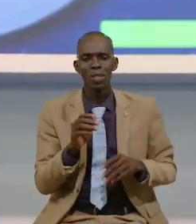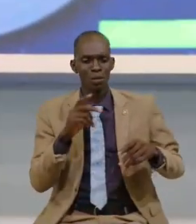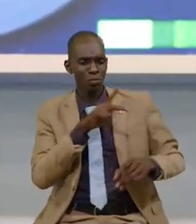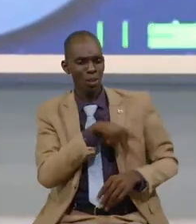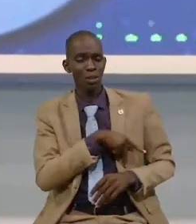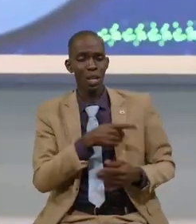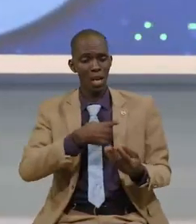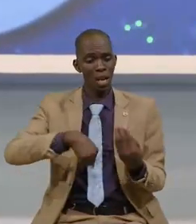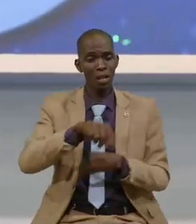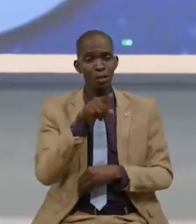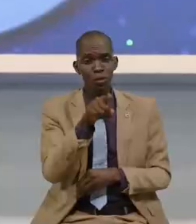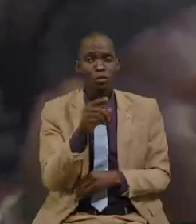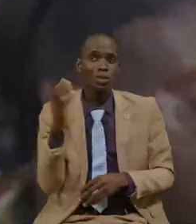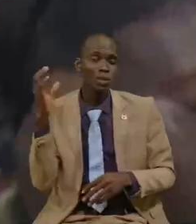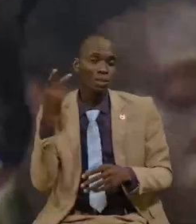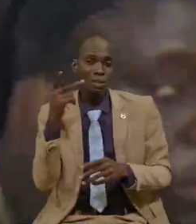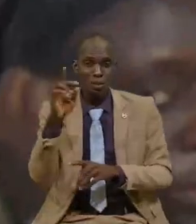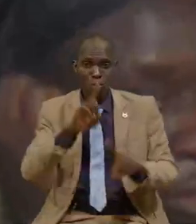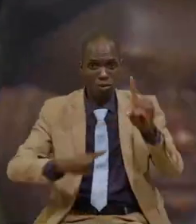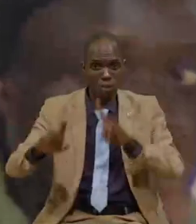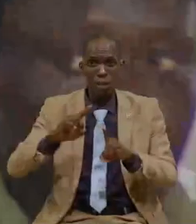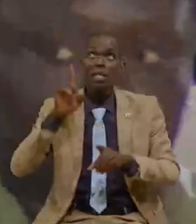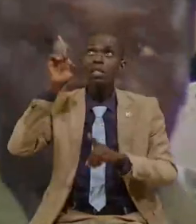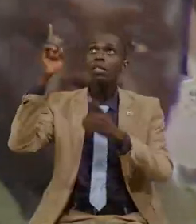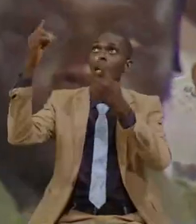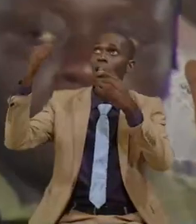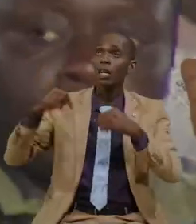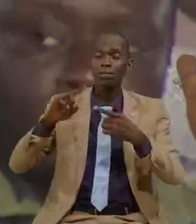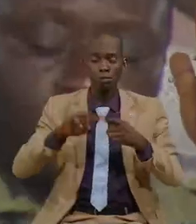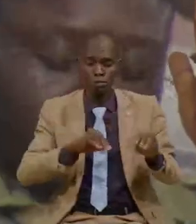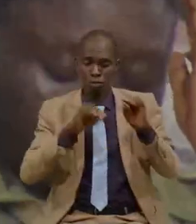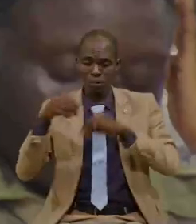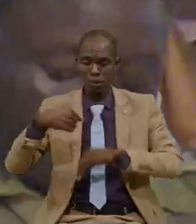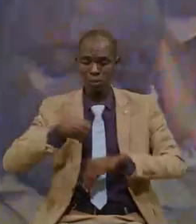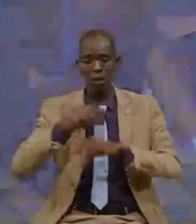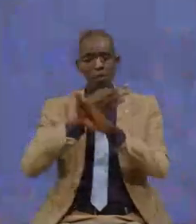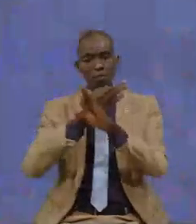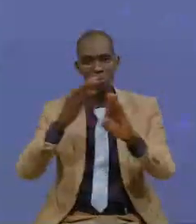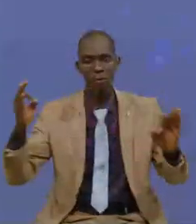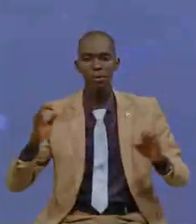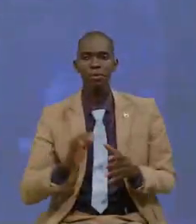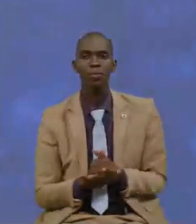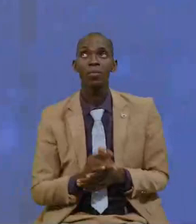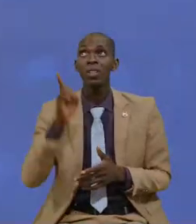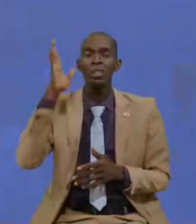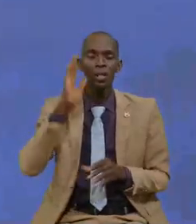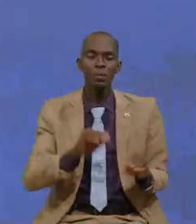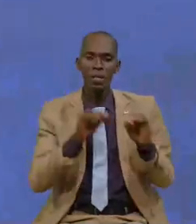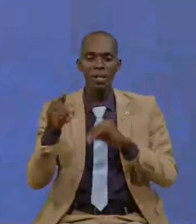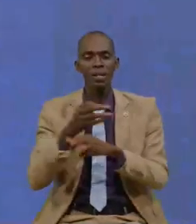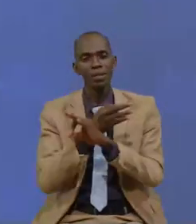Que toute force, toute personnalité autour de vous l'entende, qu'il est venu m'affranchir et